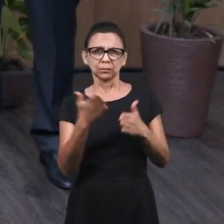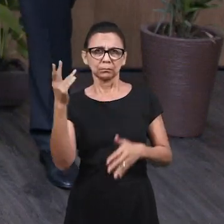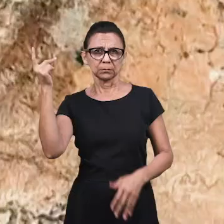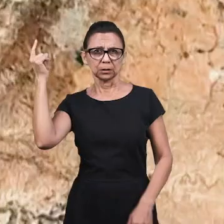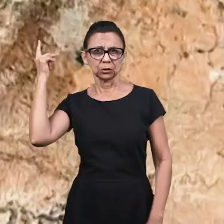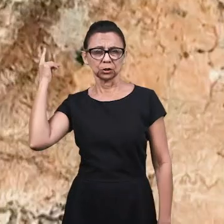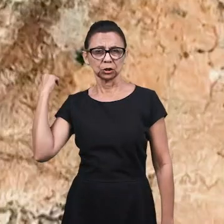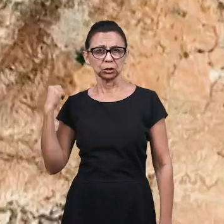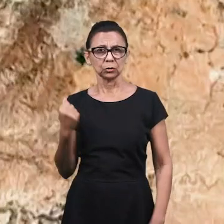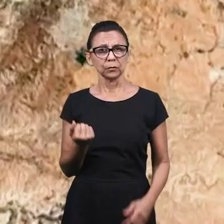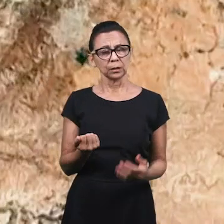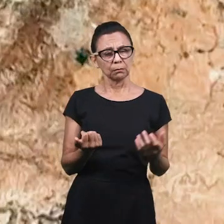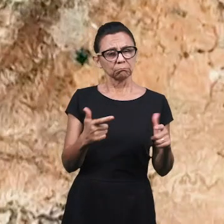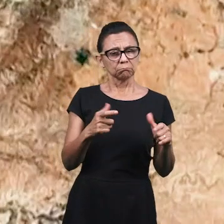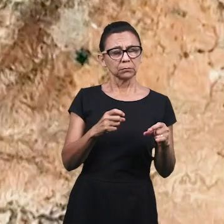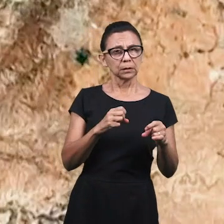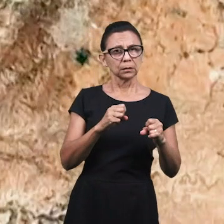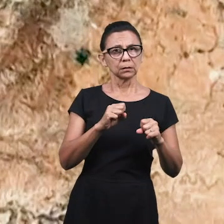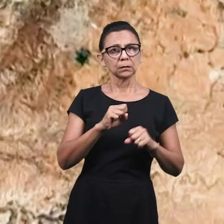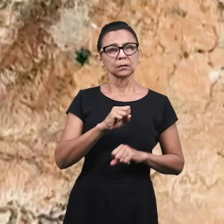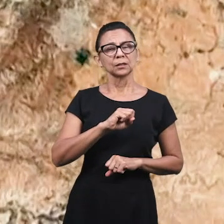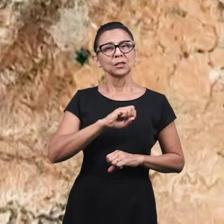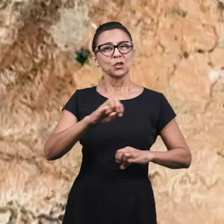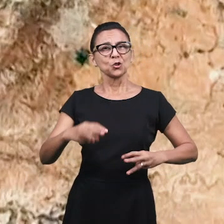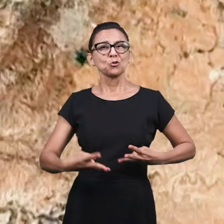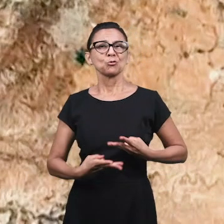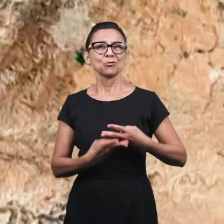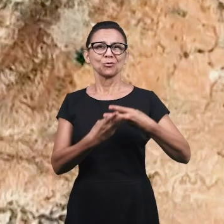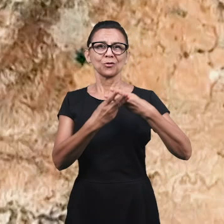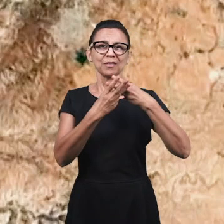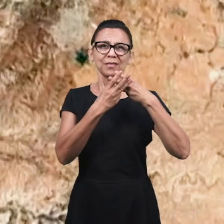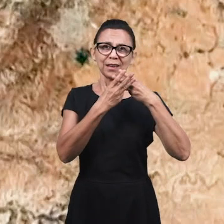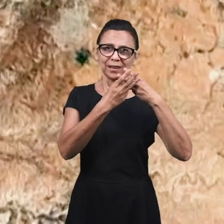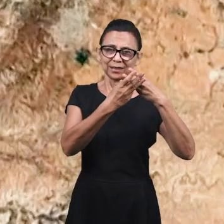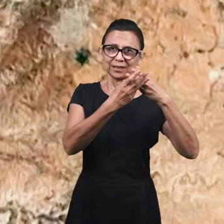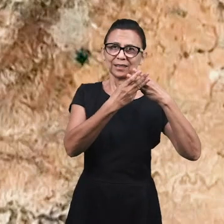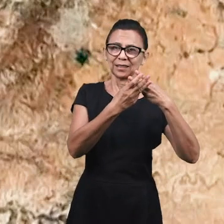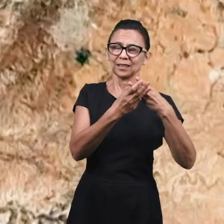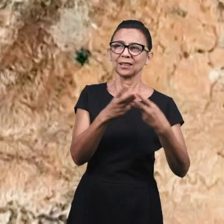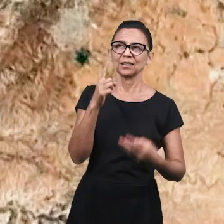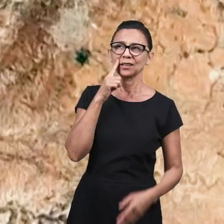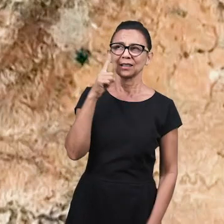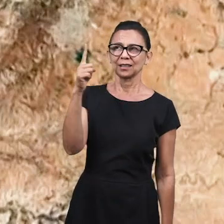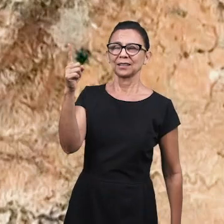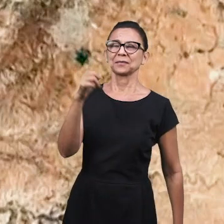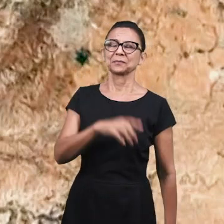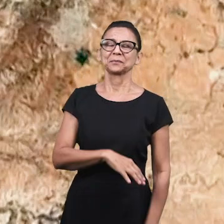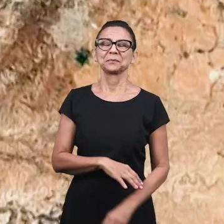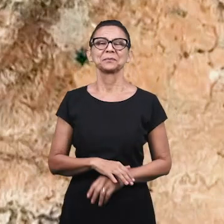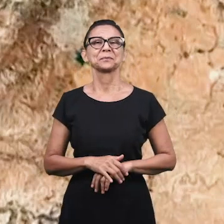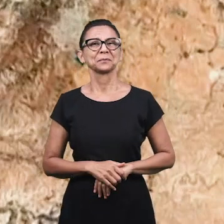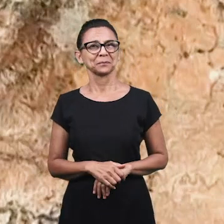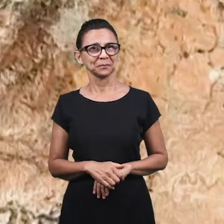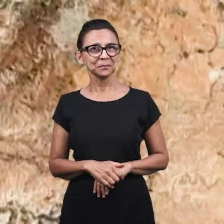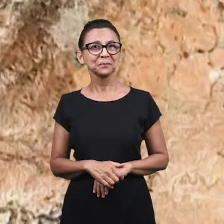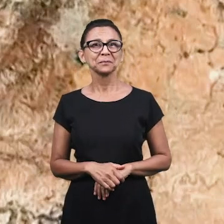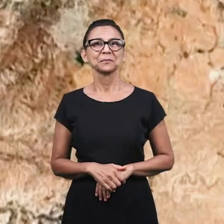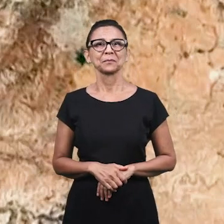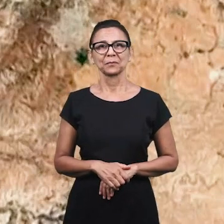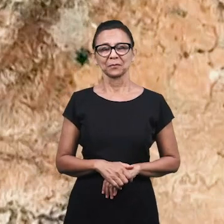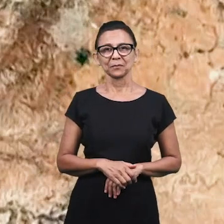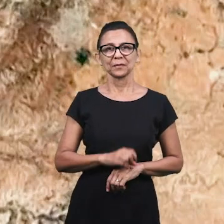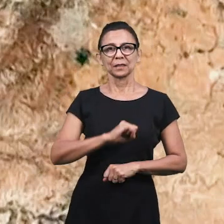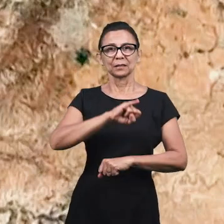Jerusalém. Nous sommes en train de faire un voyage jusqu'à la région de Jéricho. Nous pouvons